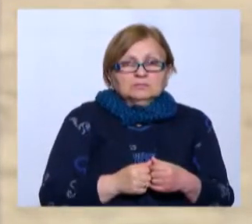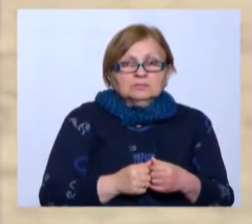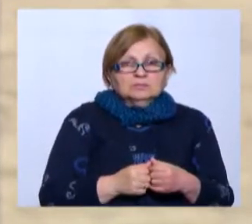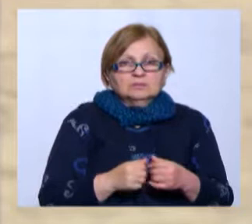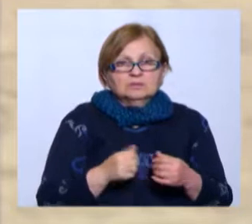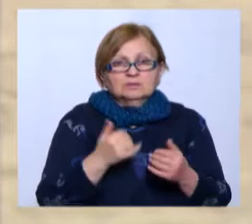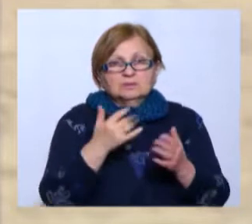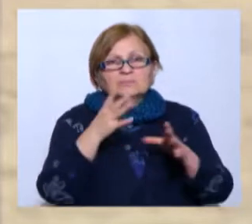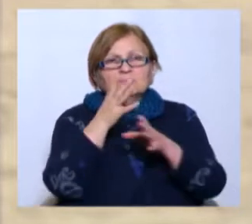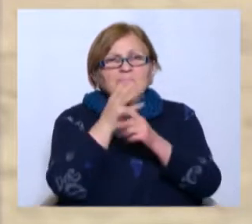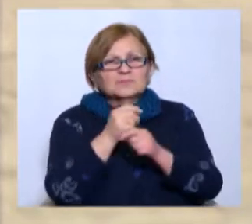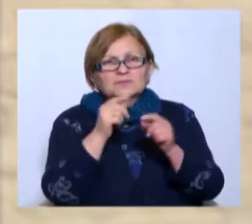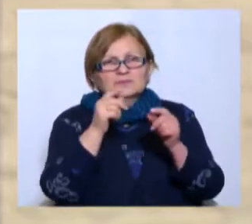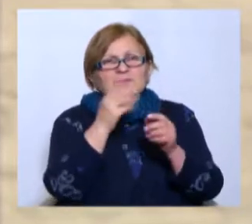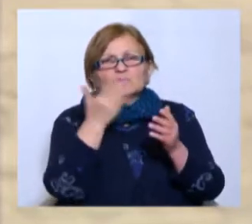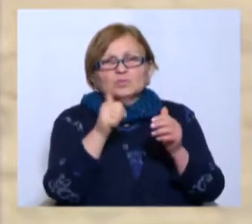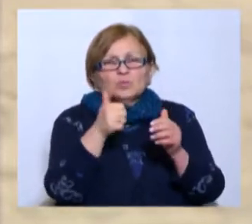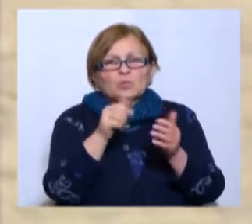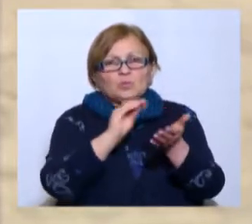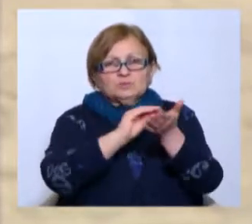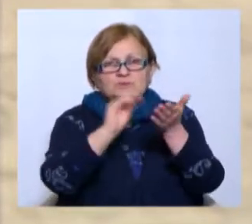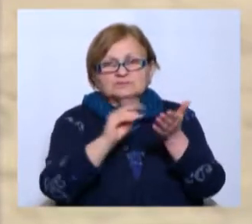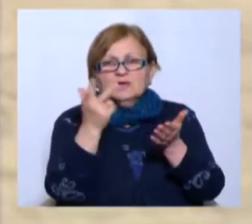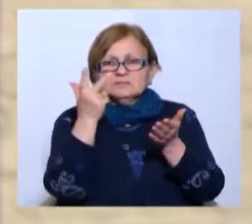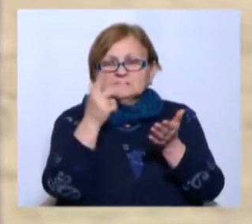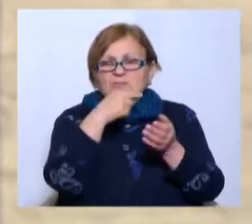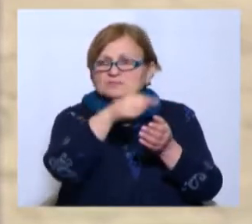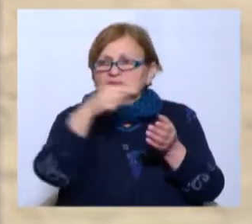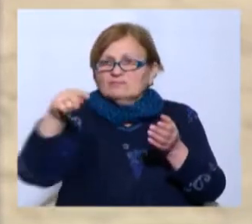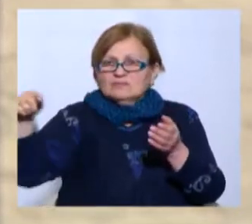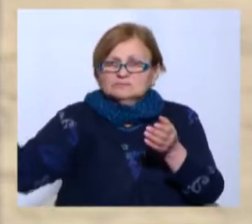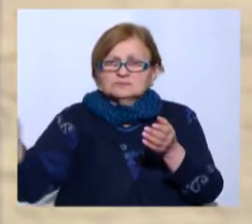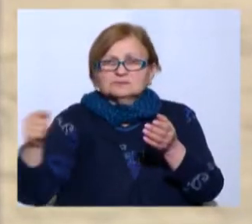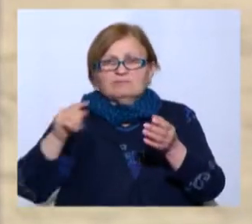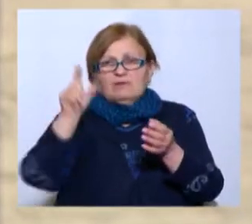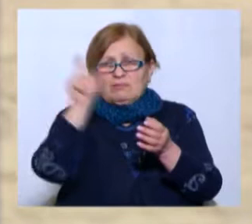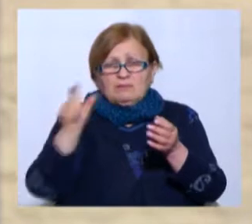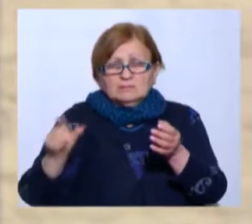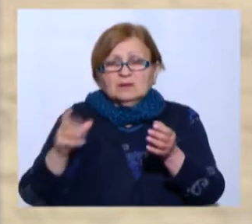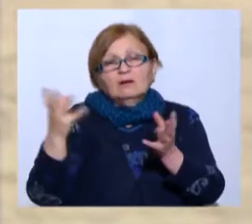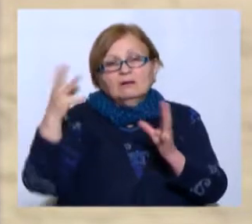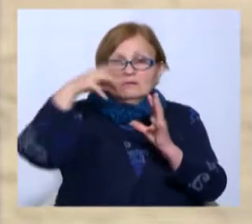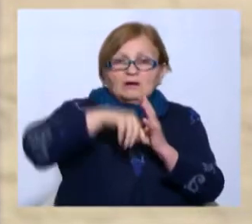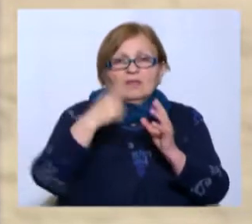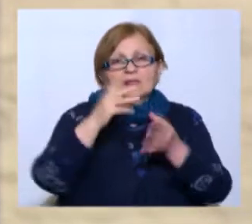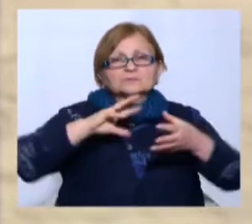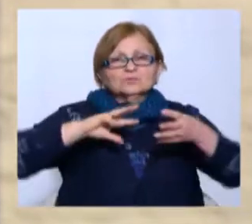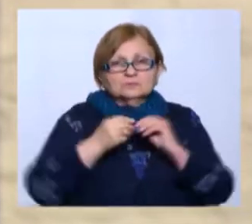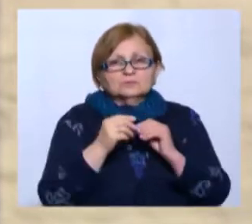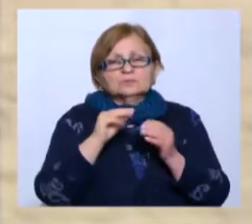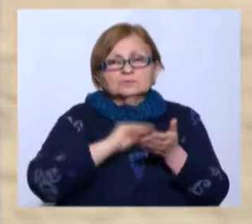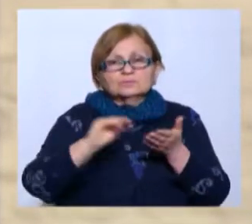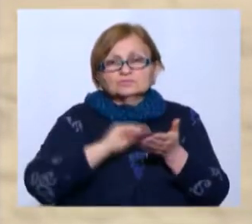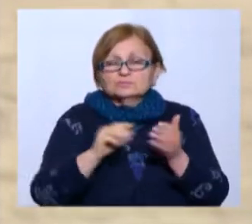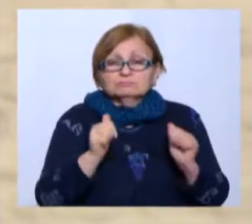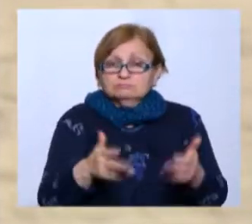ჩარჩო მონახაზს როგორ ვაგებთ სამ ნაწარმოებზე დაწერილ თხზულებას.